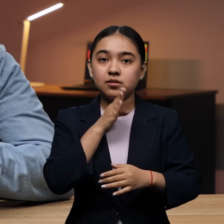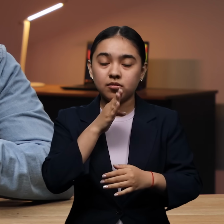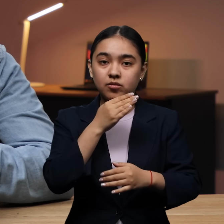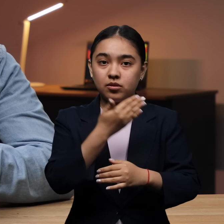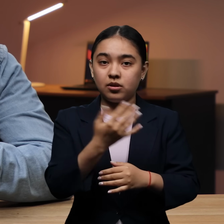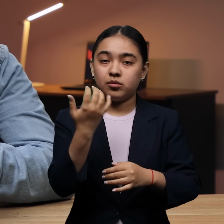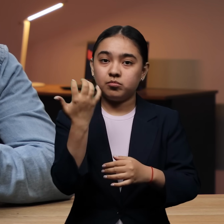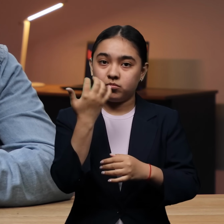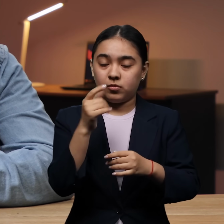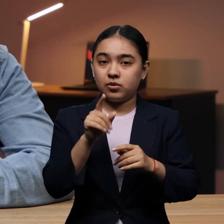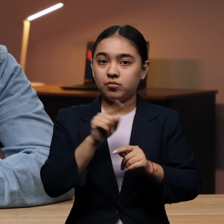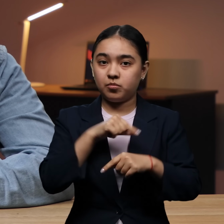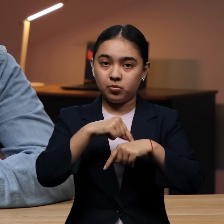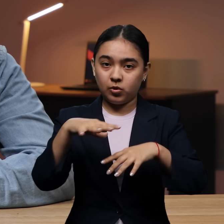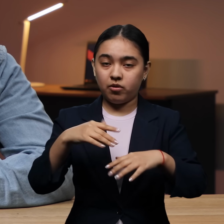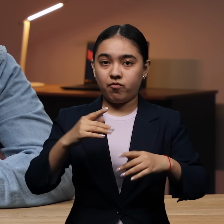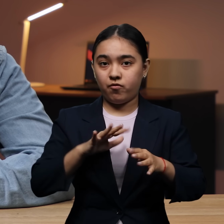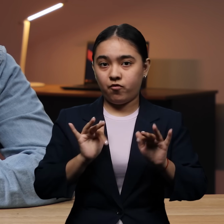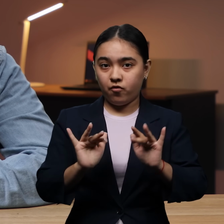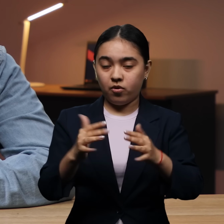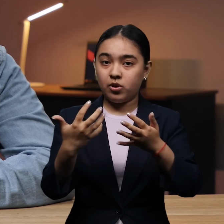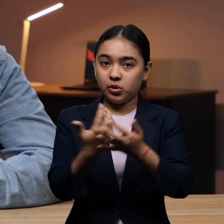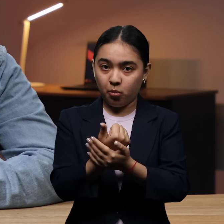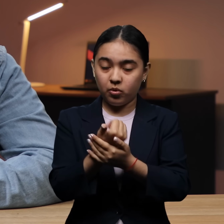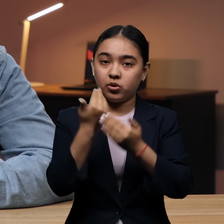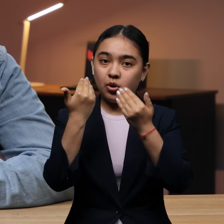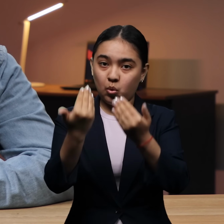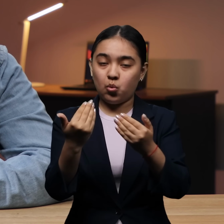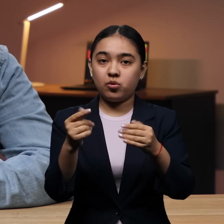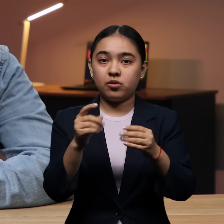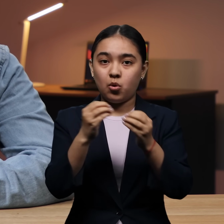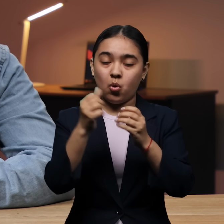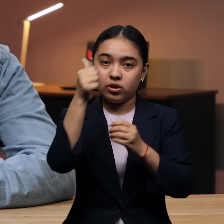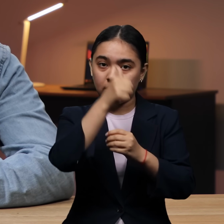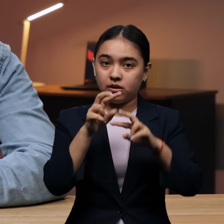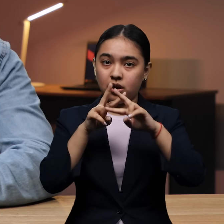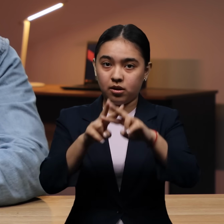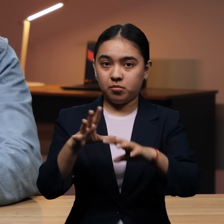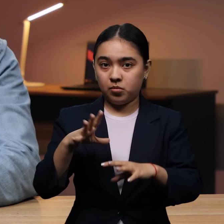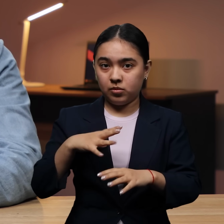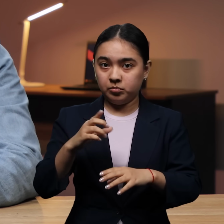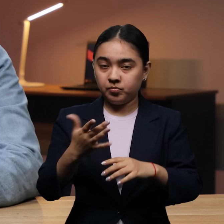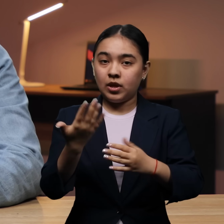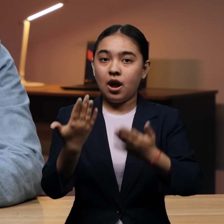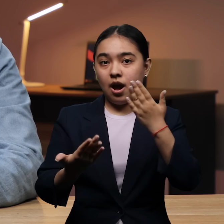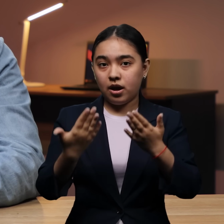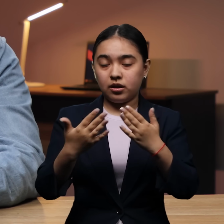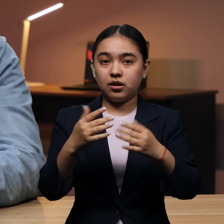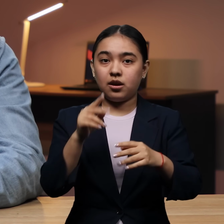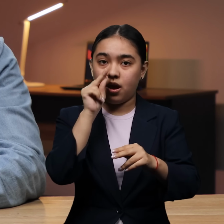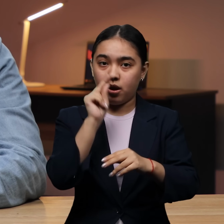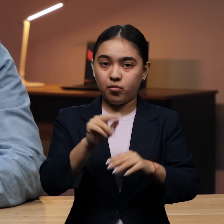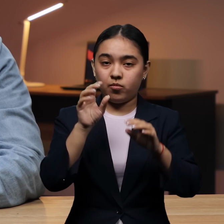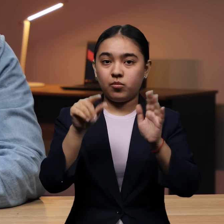balki qizlarning ojizligidan foydalanib sodir etilgan deb topilganda, ular kamida 10 yilga qamalgan bo'lar edi.